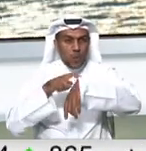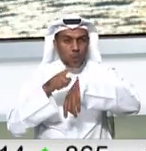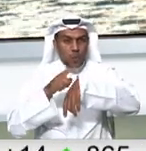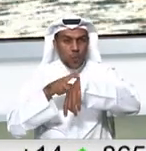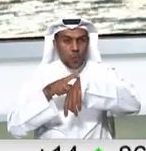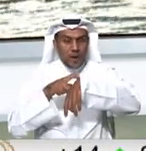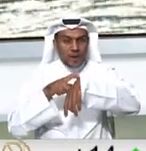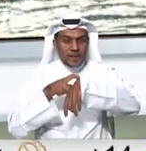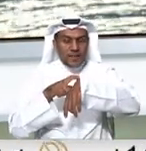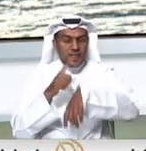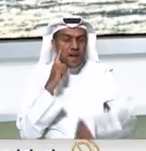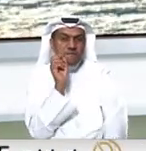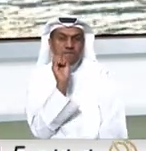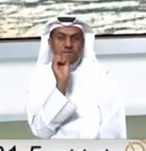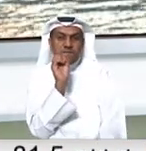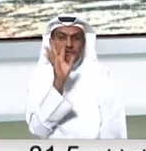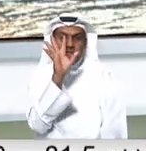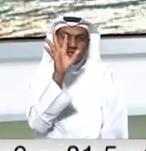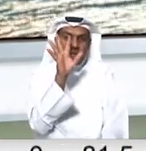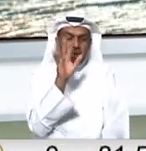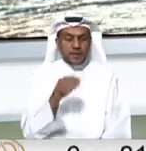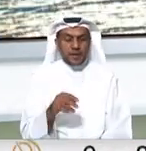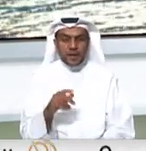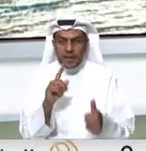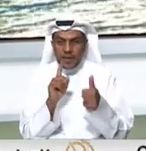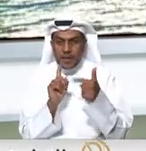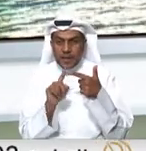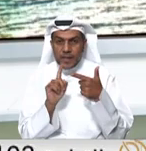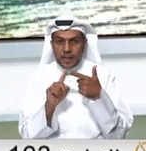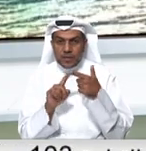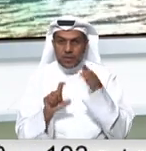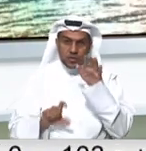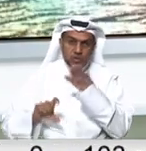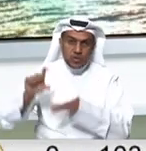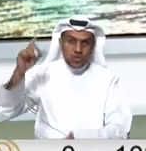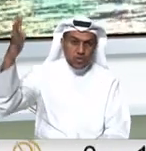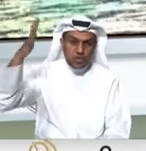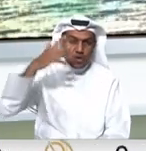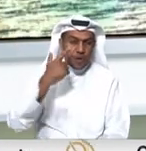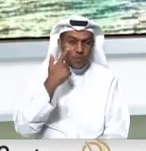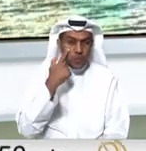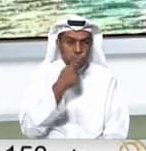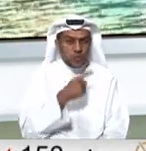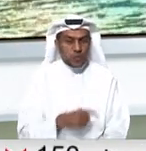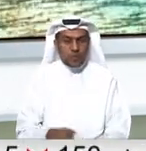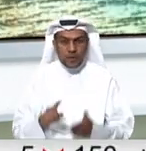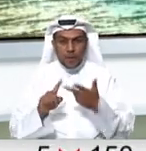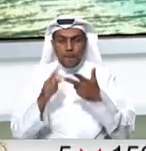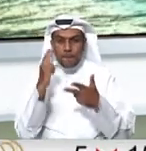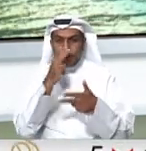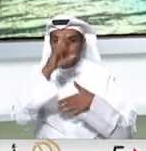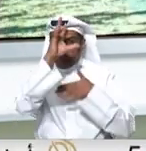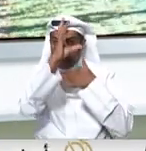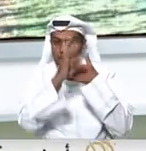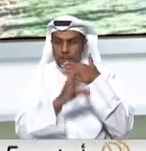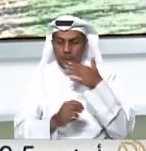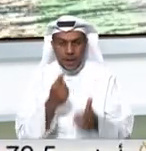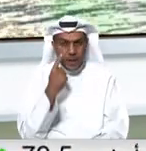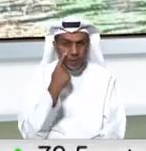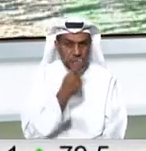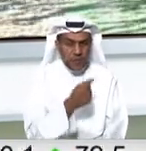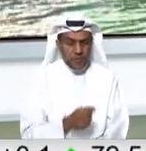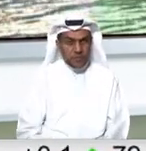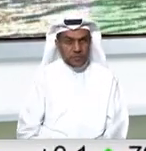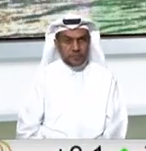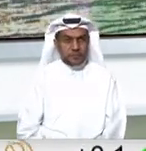الكويت موعد اذان الفجر الساعه الرابعه موعد شروق الشمس الساعه الخامسه وثلاثين دقيقه اما غروب الشمس في الساعه